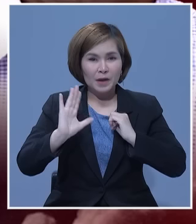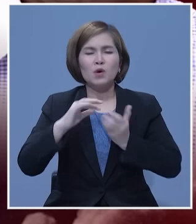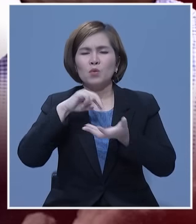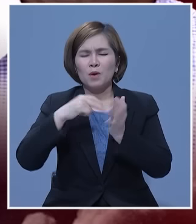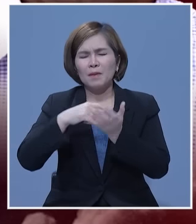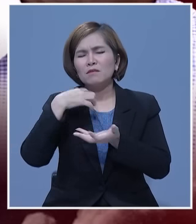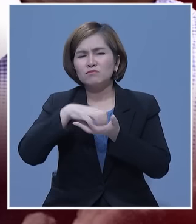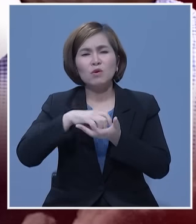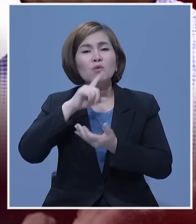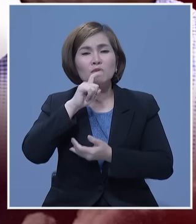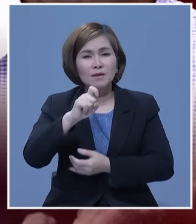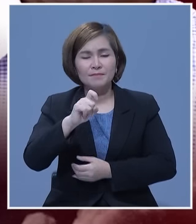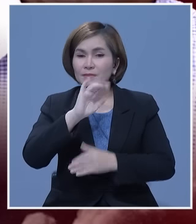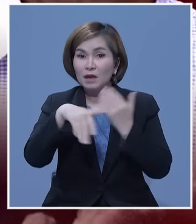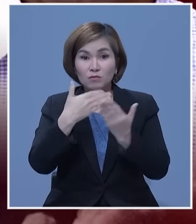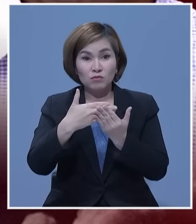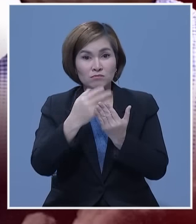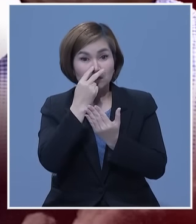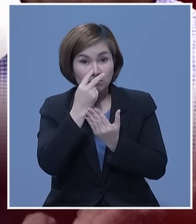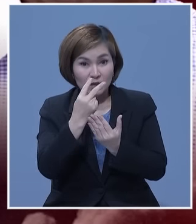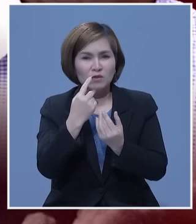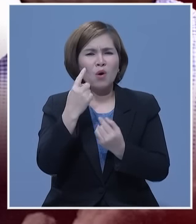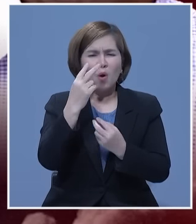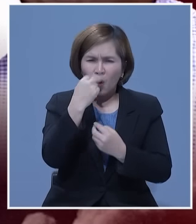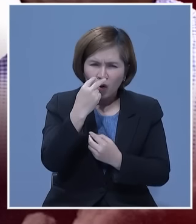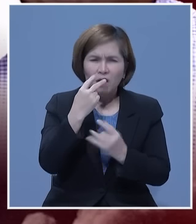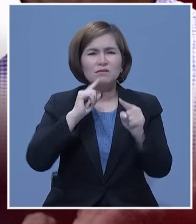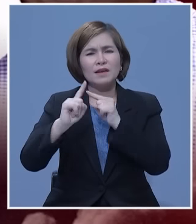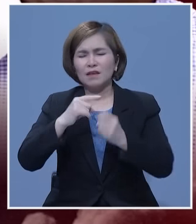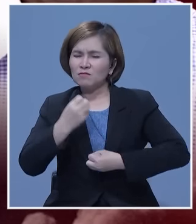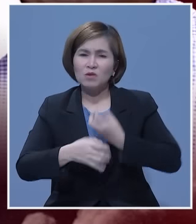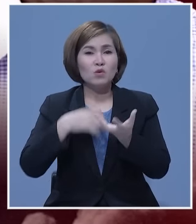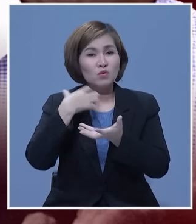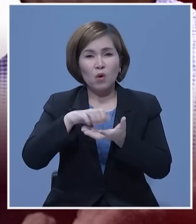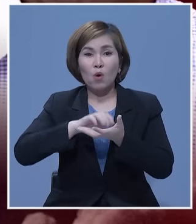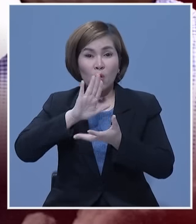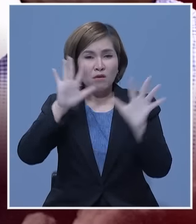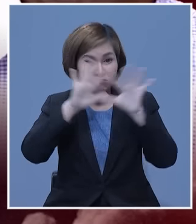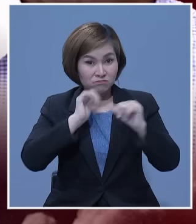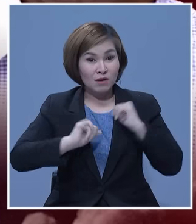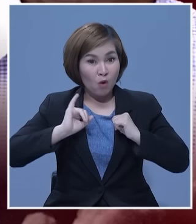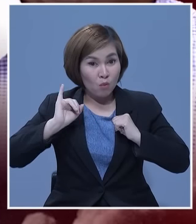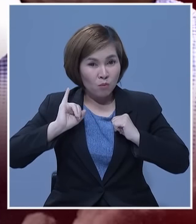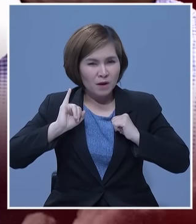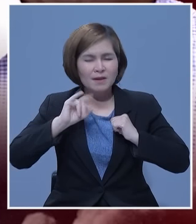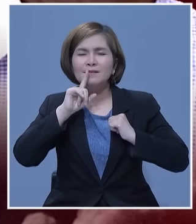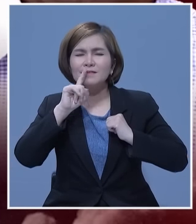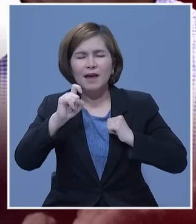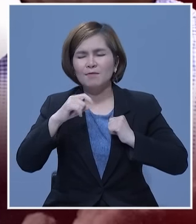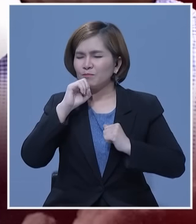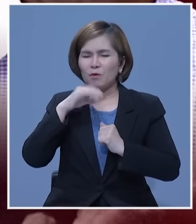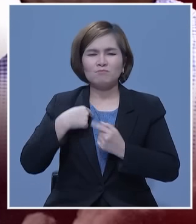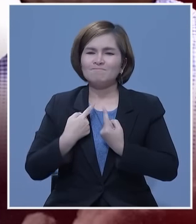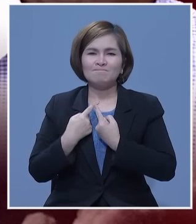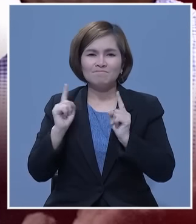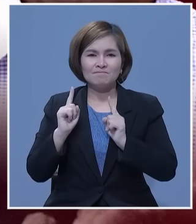สรยุทธก็ถามว่าอทั้งหมดทั้งมวลที่เราเห็นน้ำตาต่างๆถ้อยคำต่างๆการละครหรือเปล่าคือเป็นฉากหน้าที่